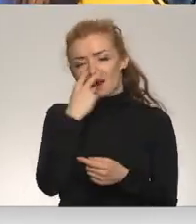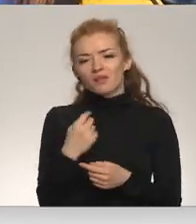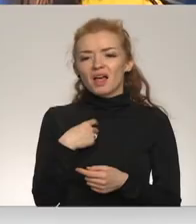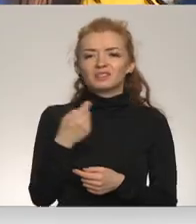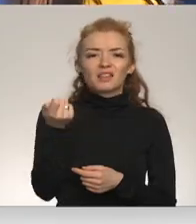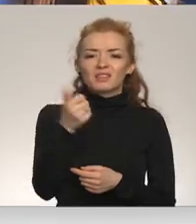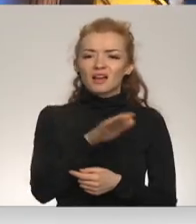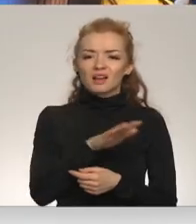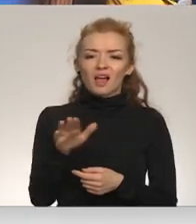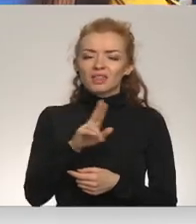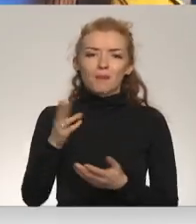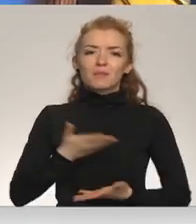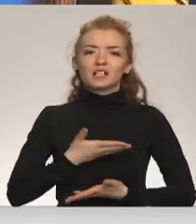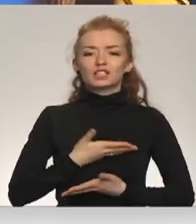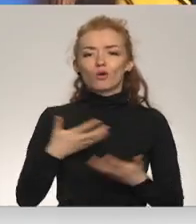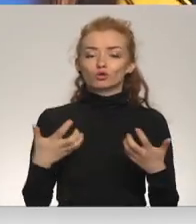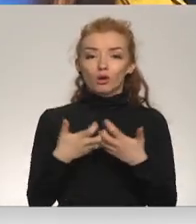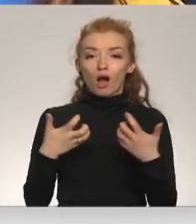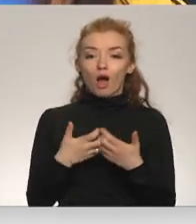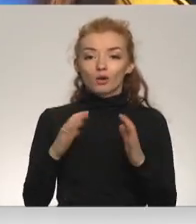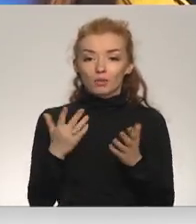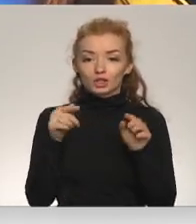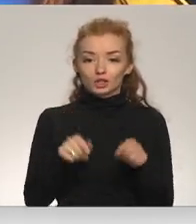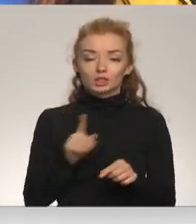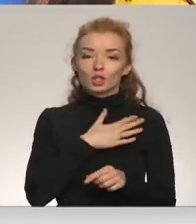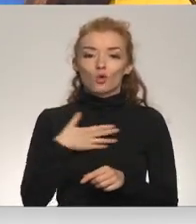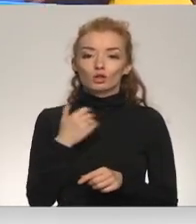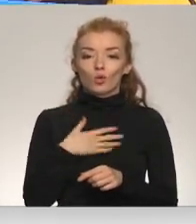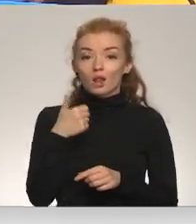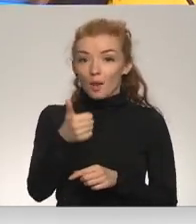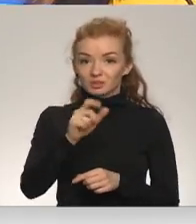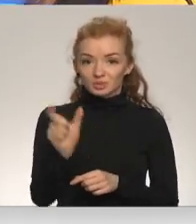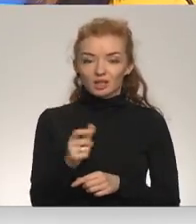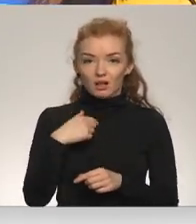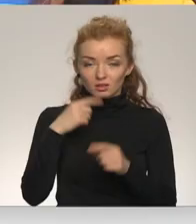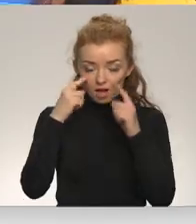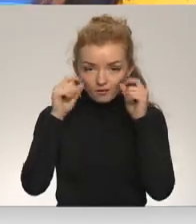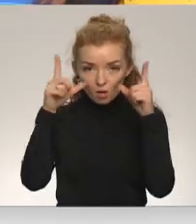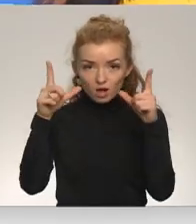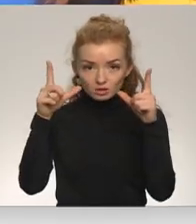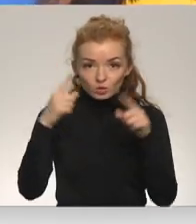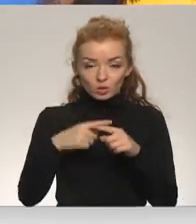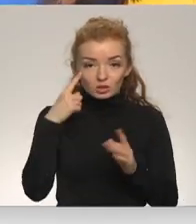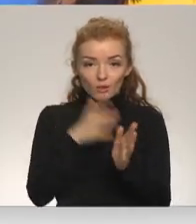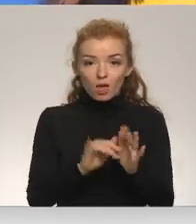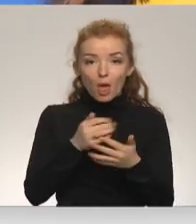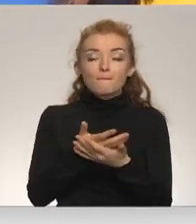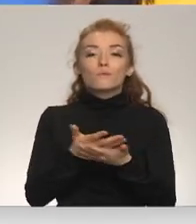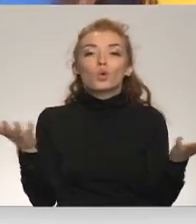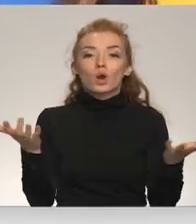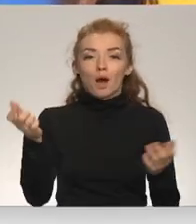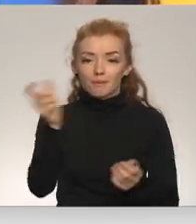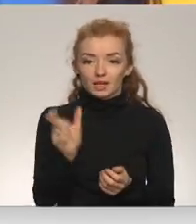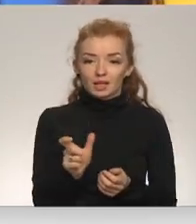nekad nepiedzīvošu šo karu, bet šis ir ļoti, ļoti labs brīdis, kad es atveru savu acis un saprotu, ka jebkurā brīdī,